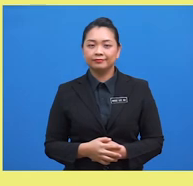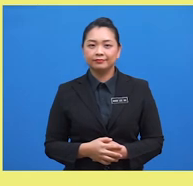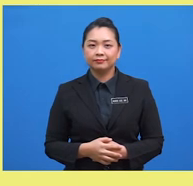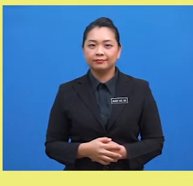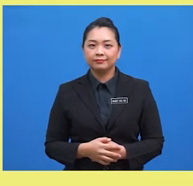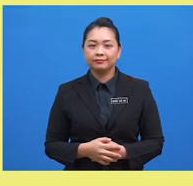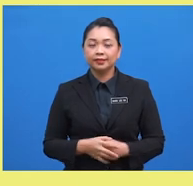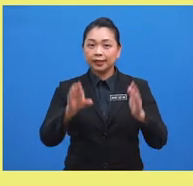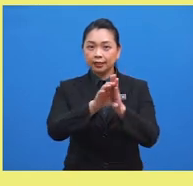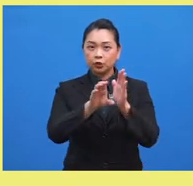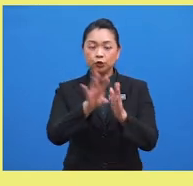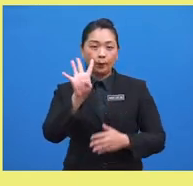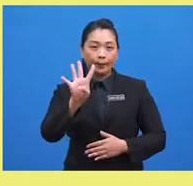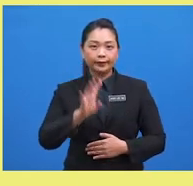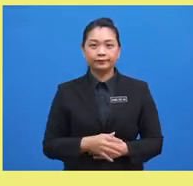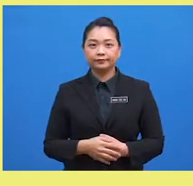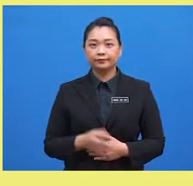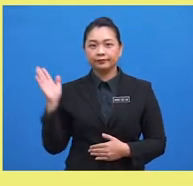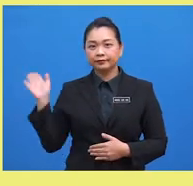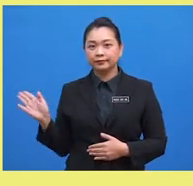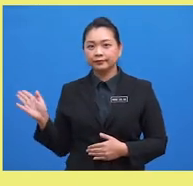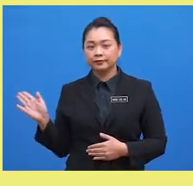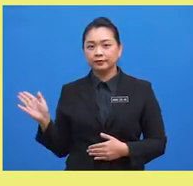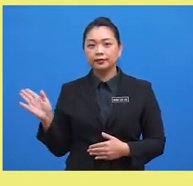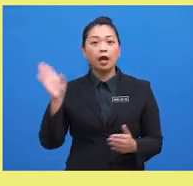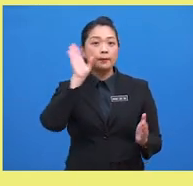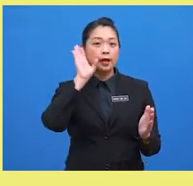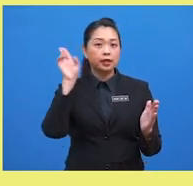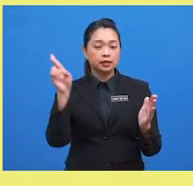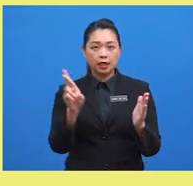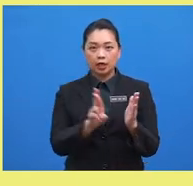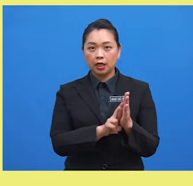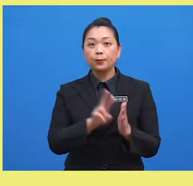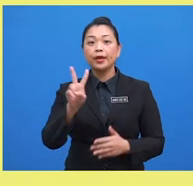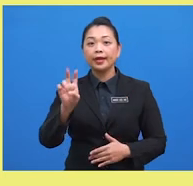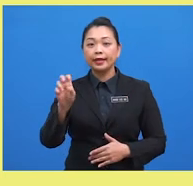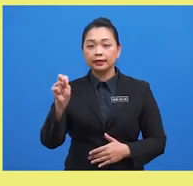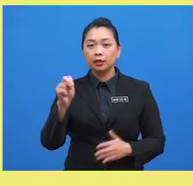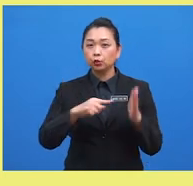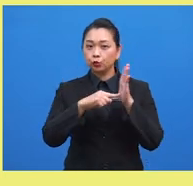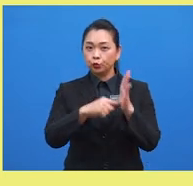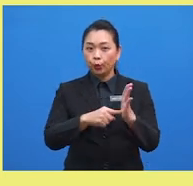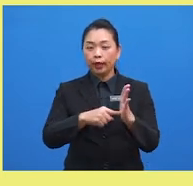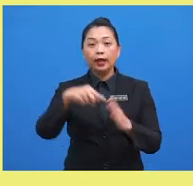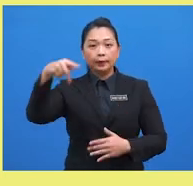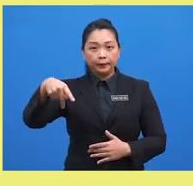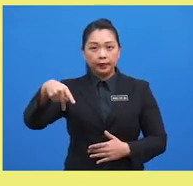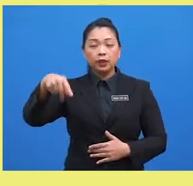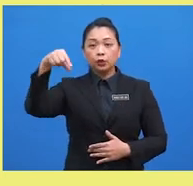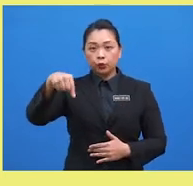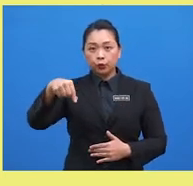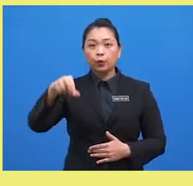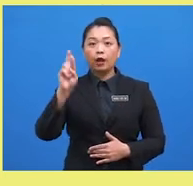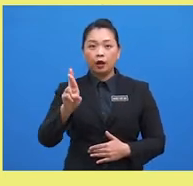kita lihat contoh 4. Gambar rajah Venn menunjukkan set P, set Q